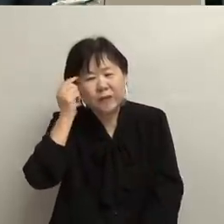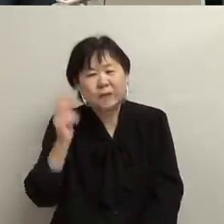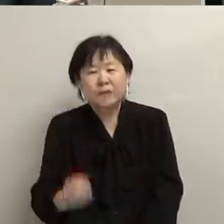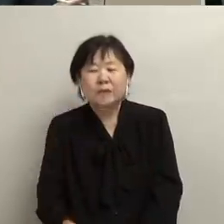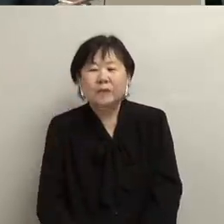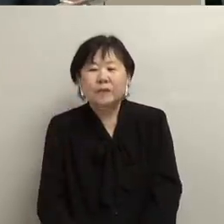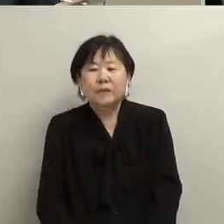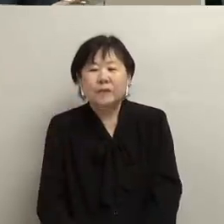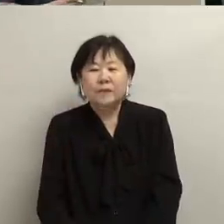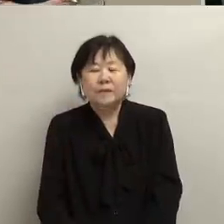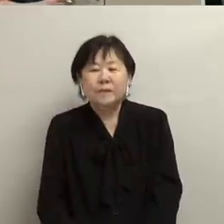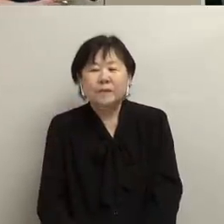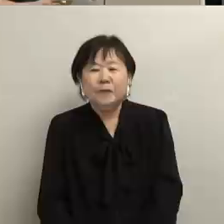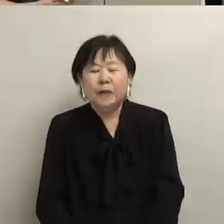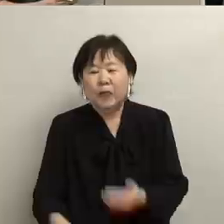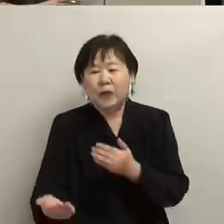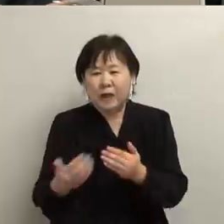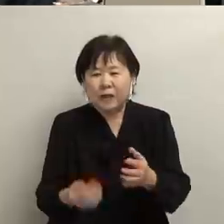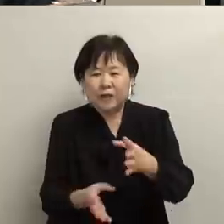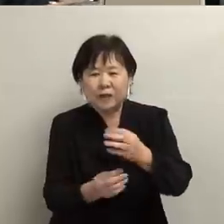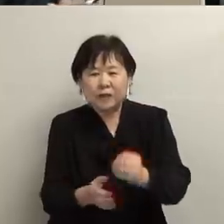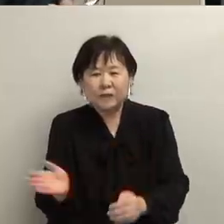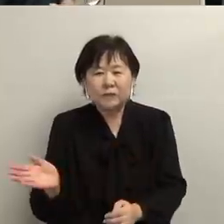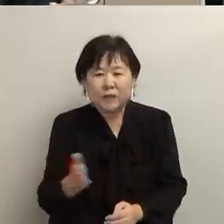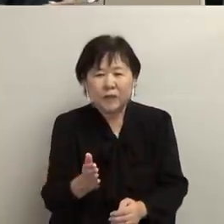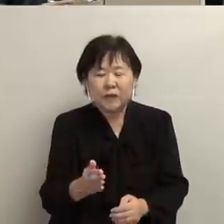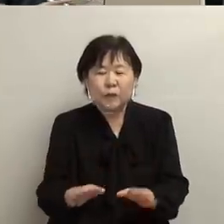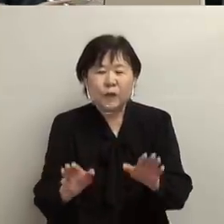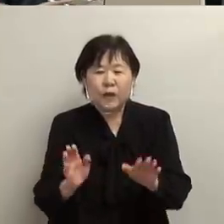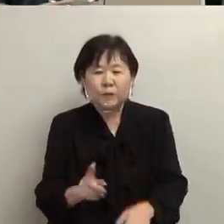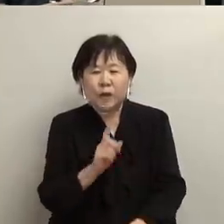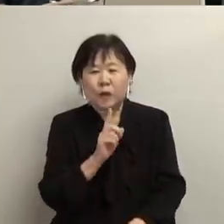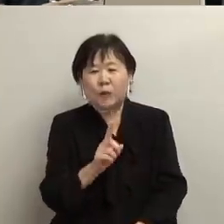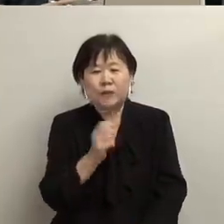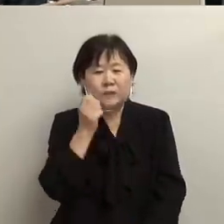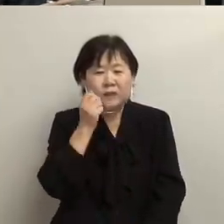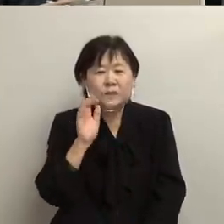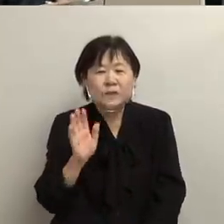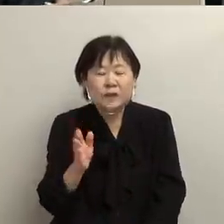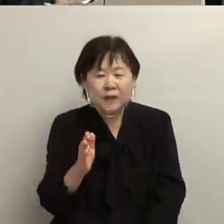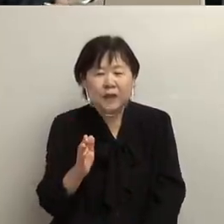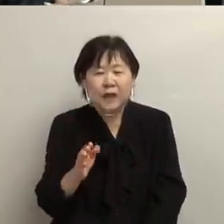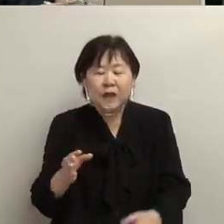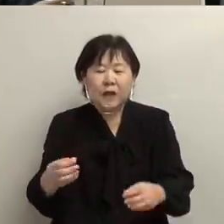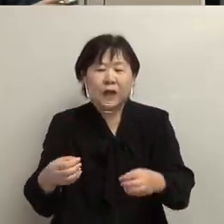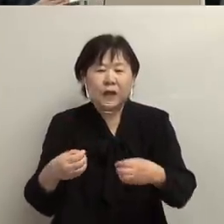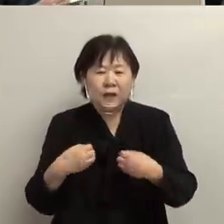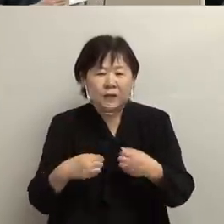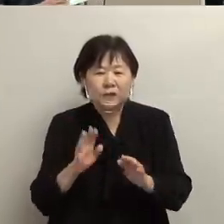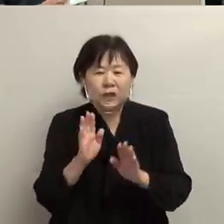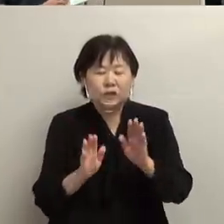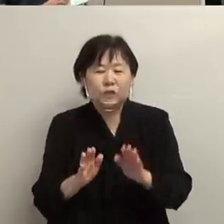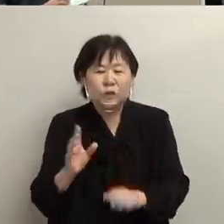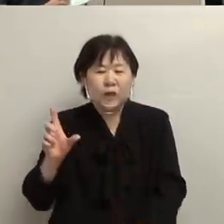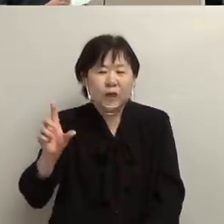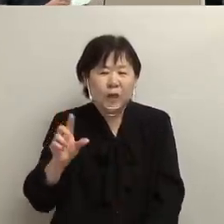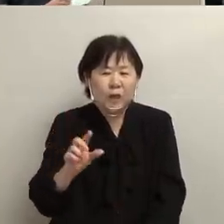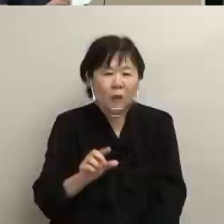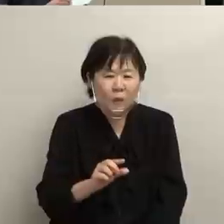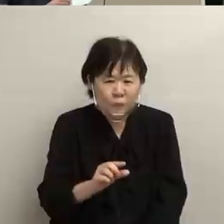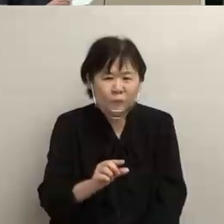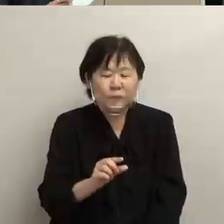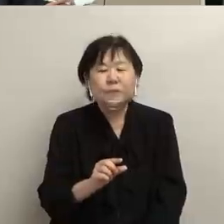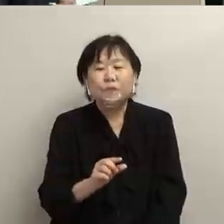でまああのまま正確にはいつからというふうにまだちょっと申し上げられませんけれどもまあ幹線が落ち着いた段階でというようなことで